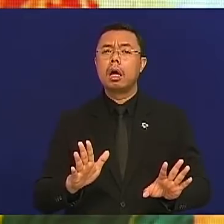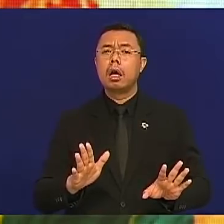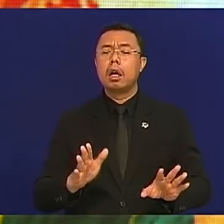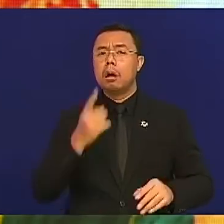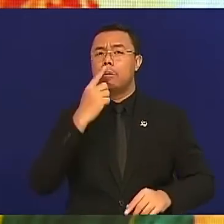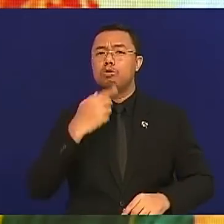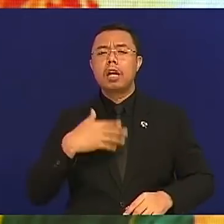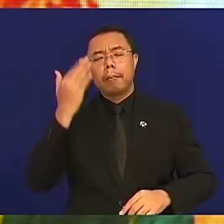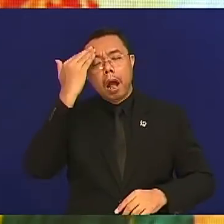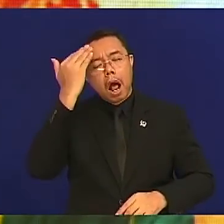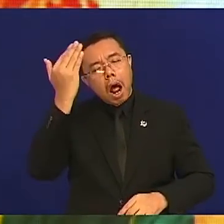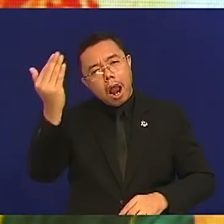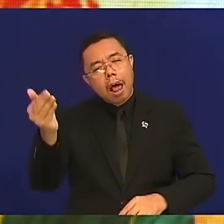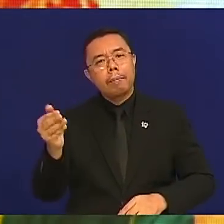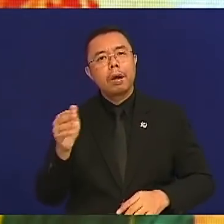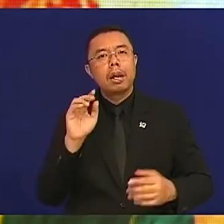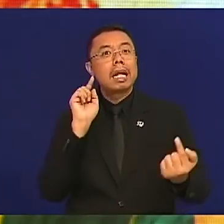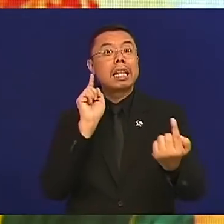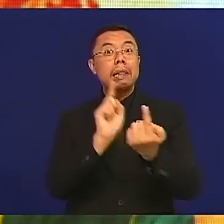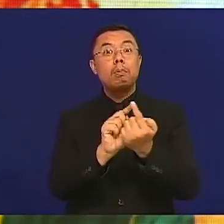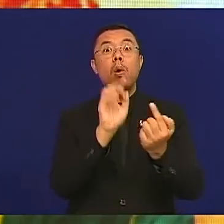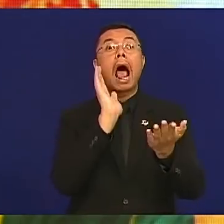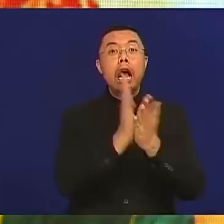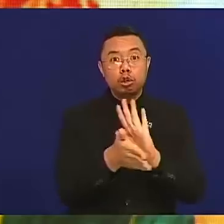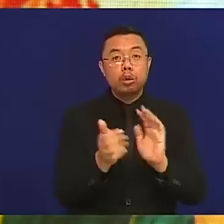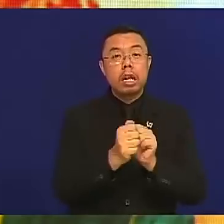Dengan pengalaman, ya, bersentuhan dengan orang-orang yang